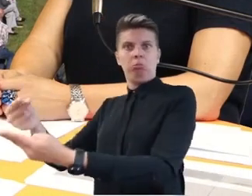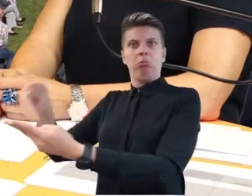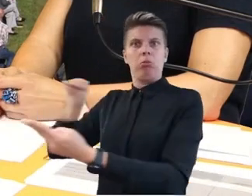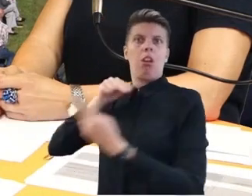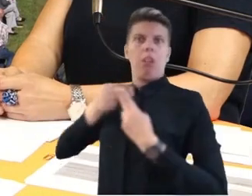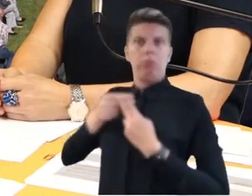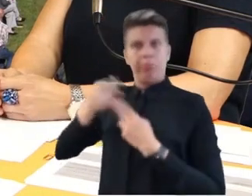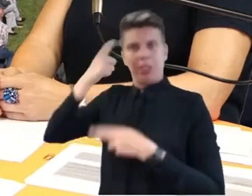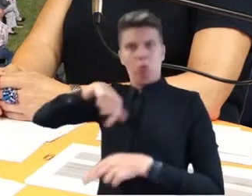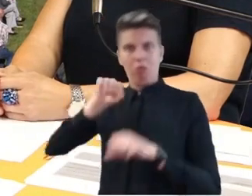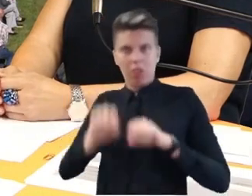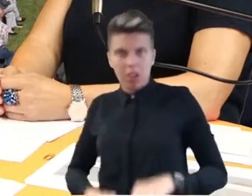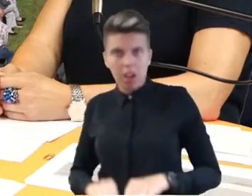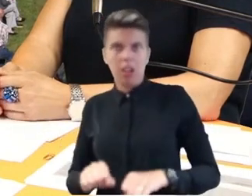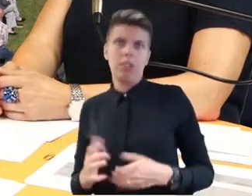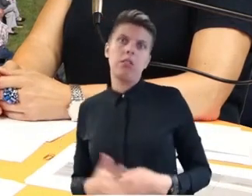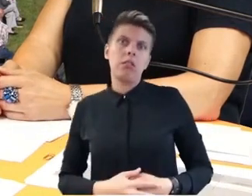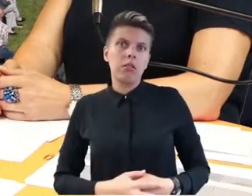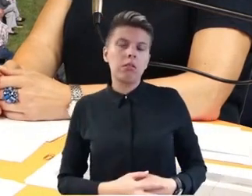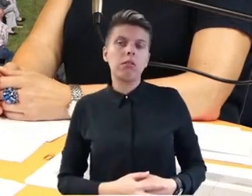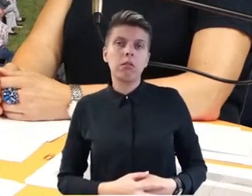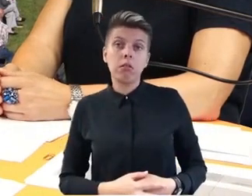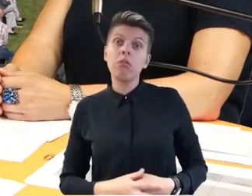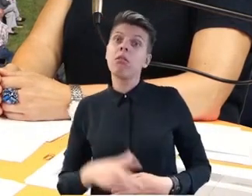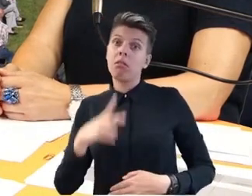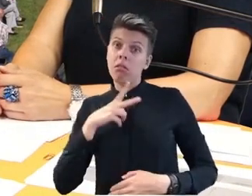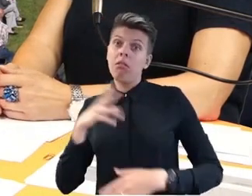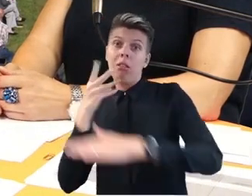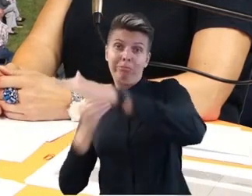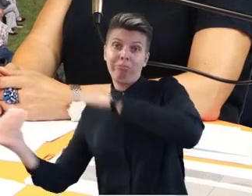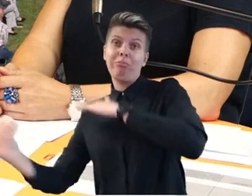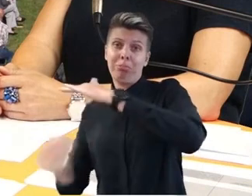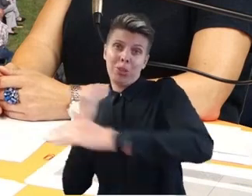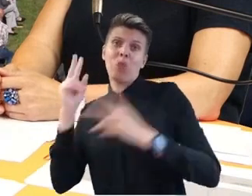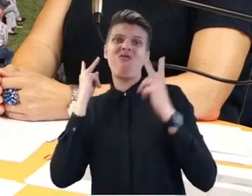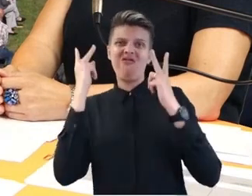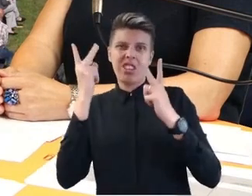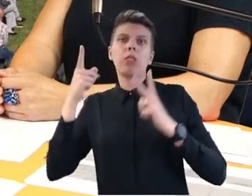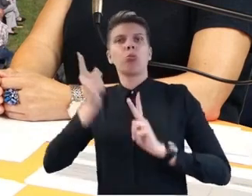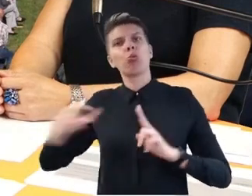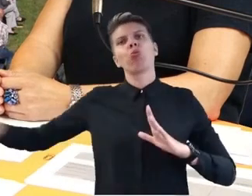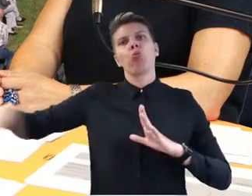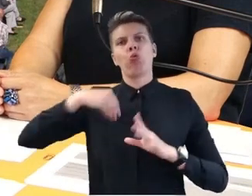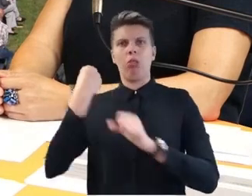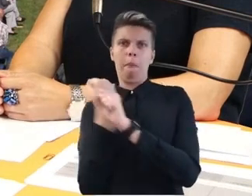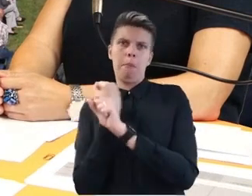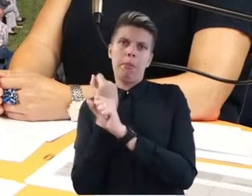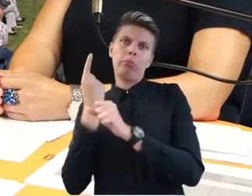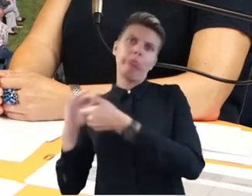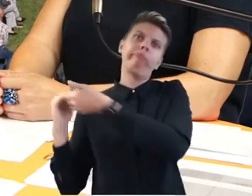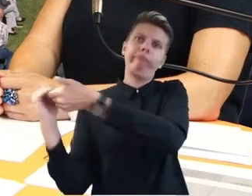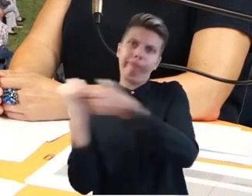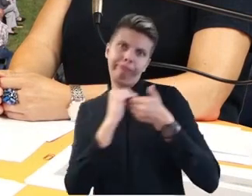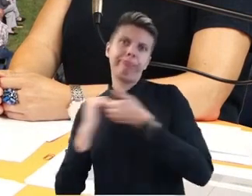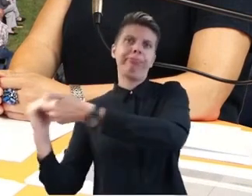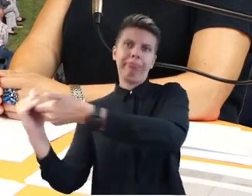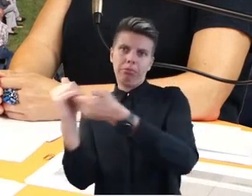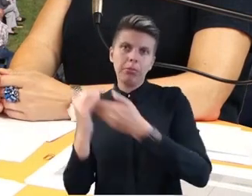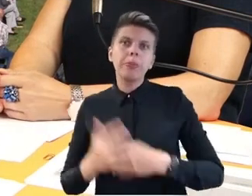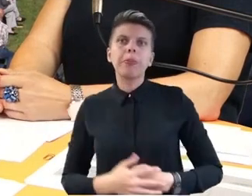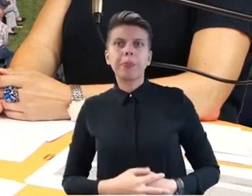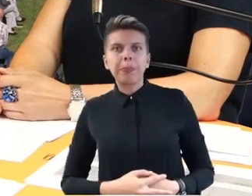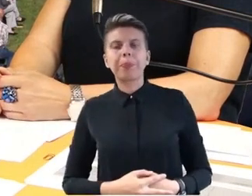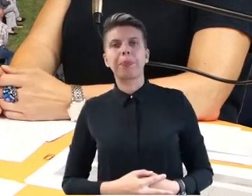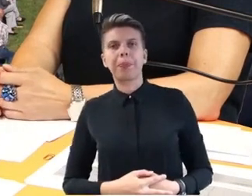interoperabilität ist dort auch ein sehr wichtiger baustein und entsprechend entwickeln wir den gesamten